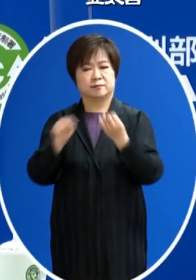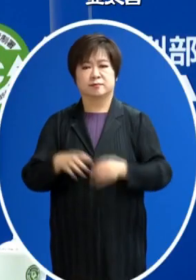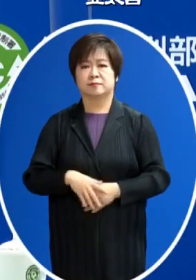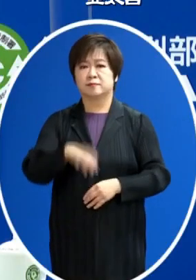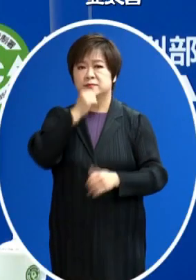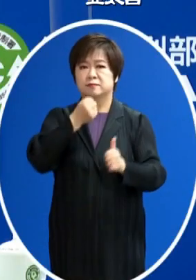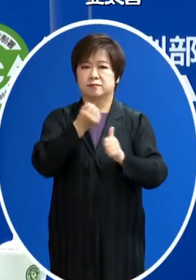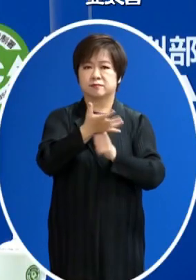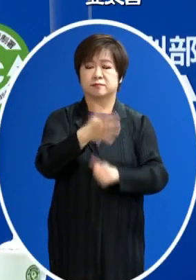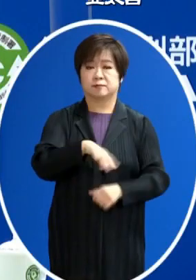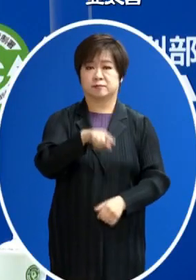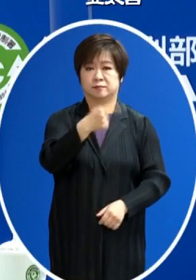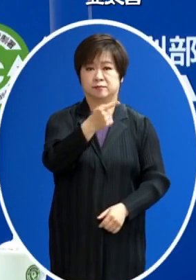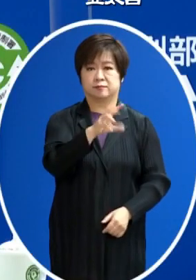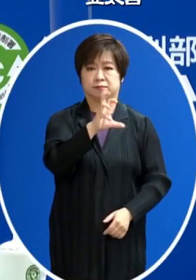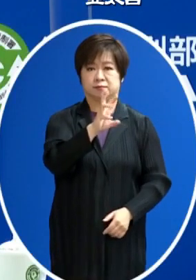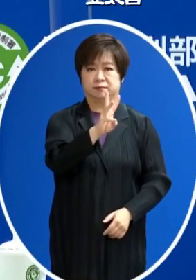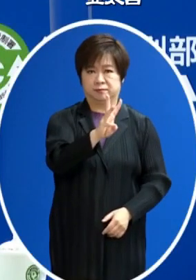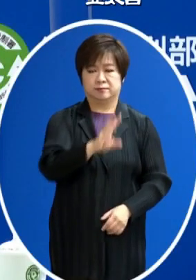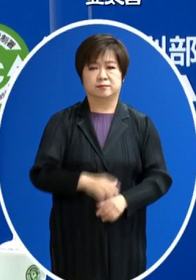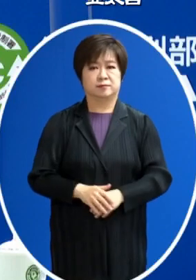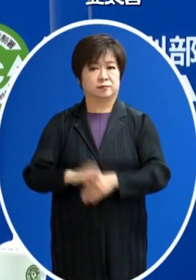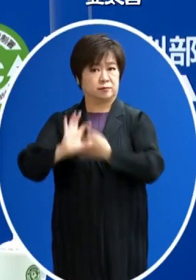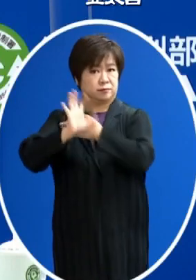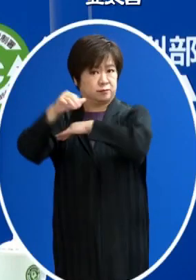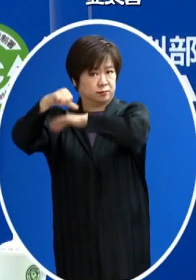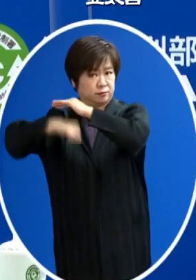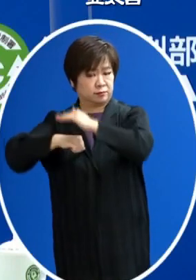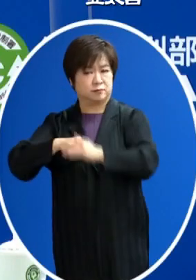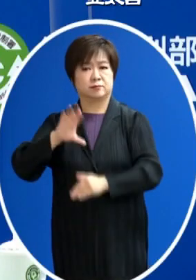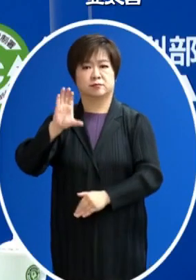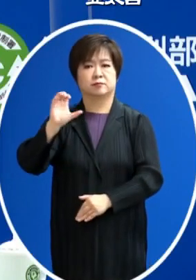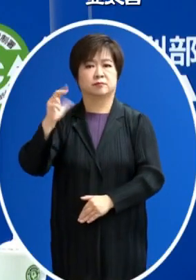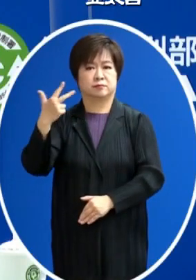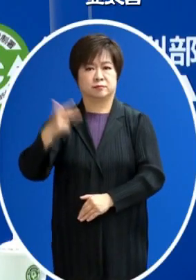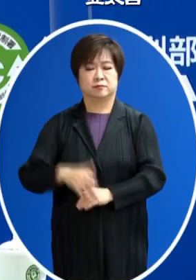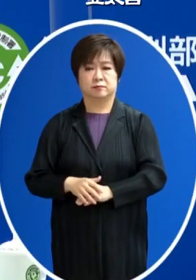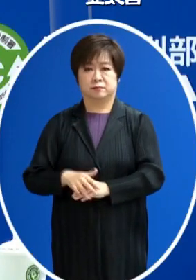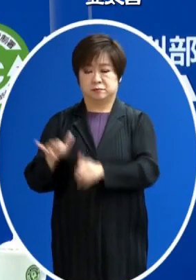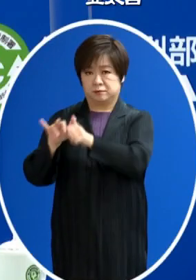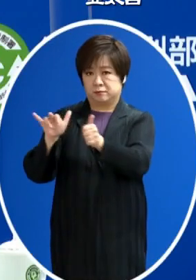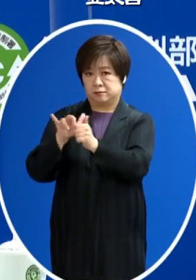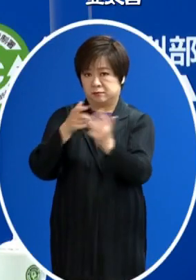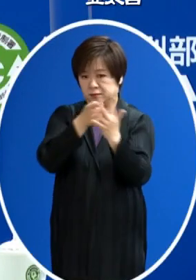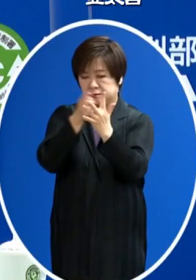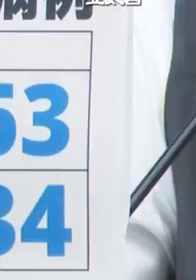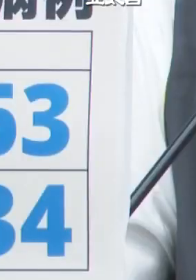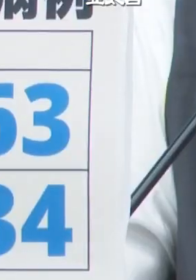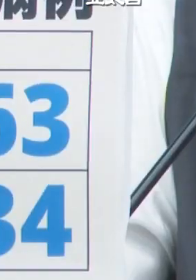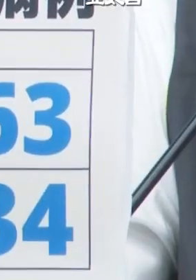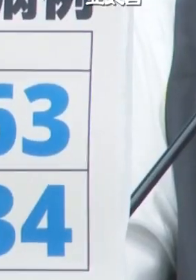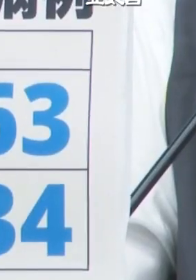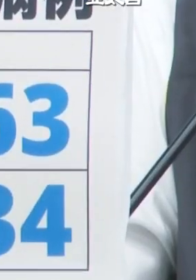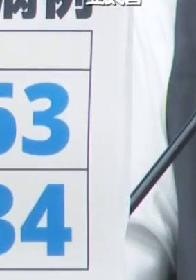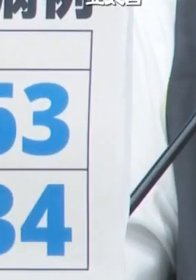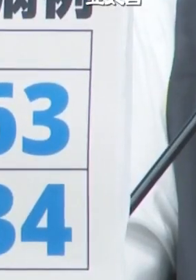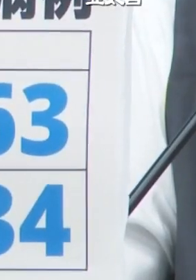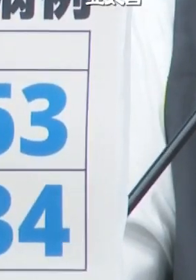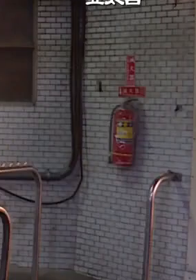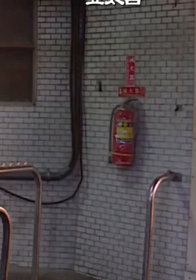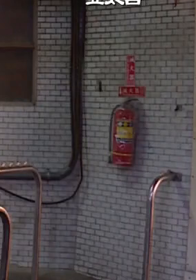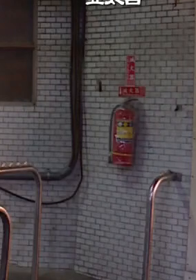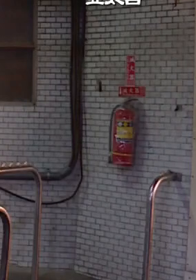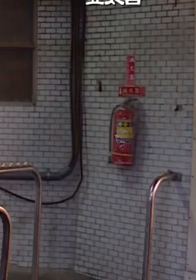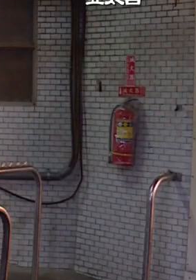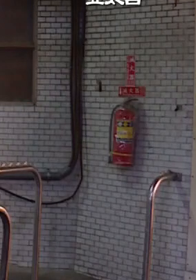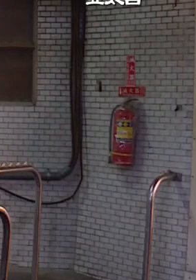本土的病例有183名，境外移入有97名。 台湾本土疫情再创新高，新增183例，